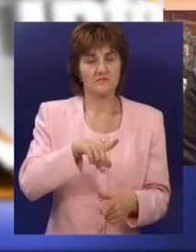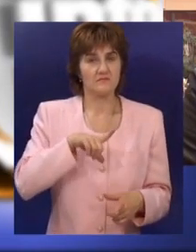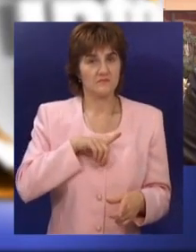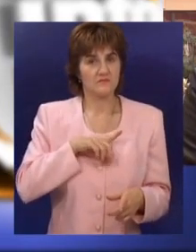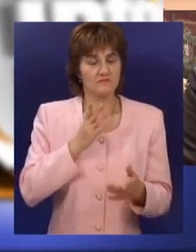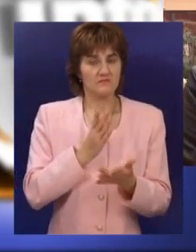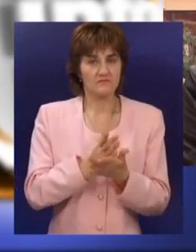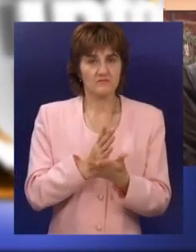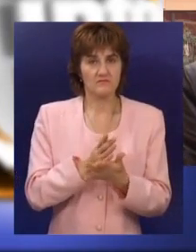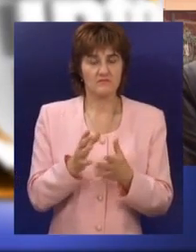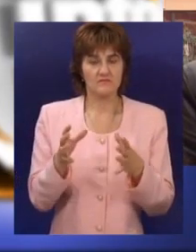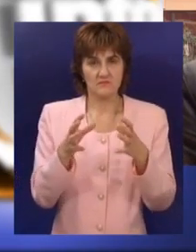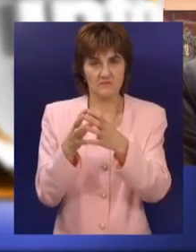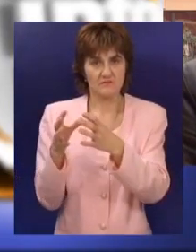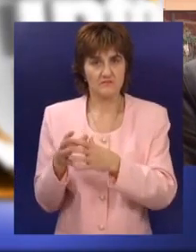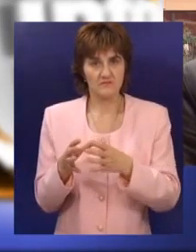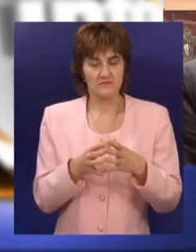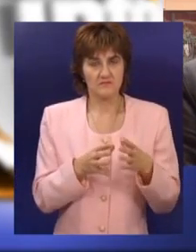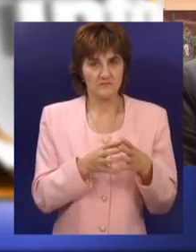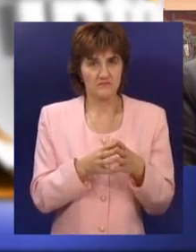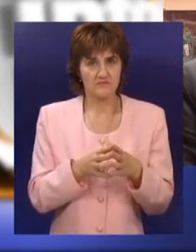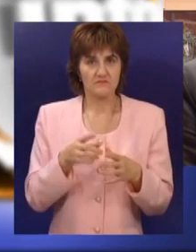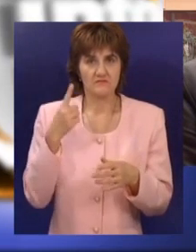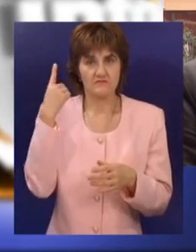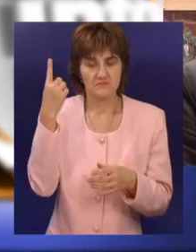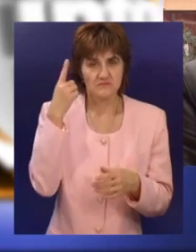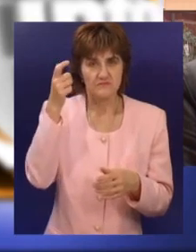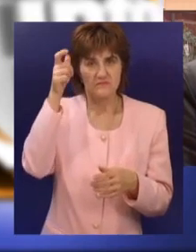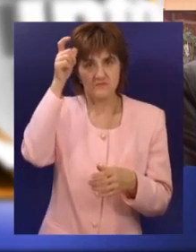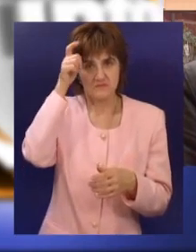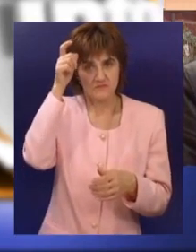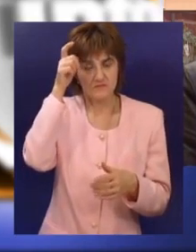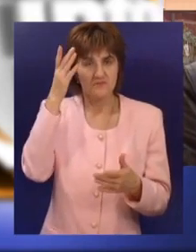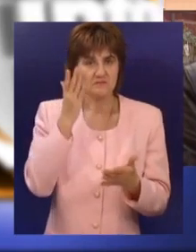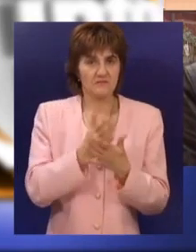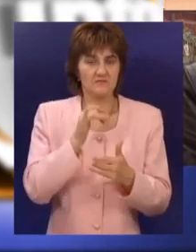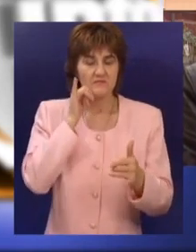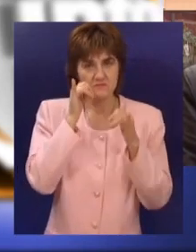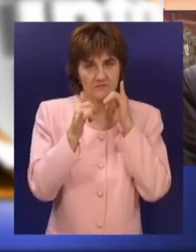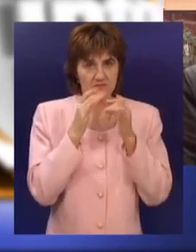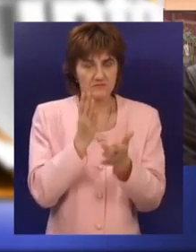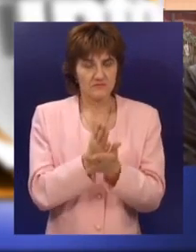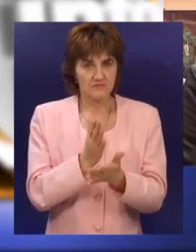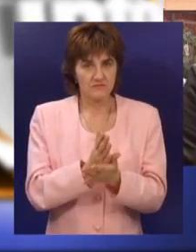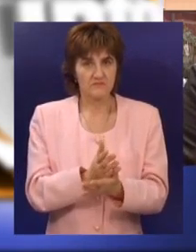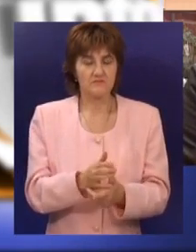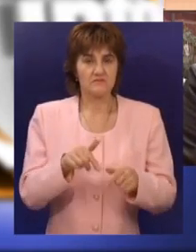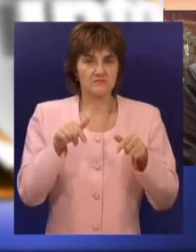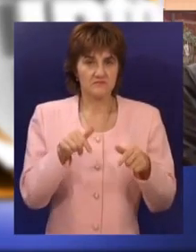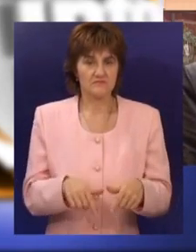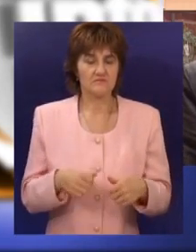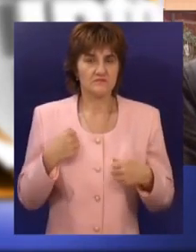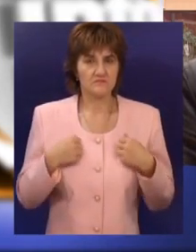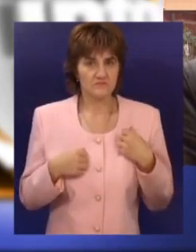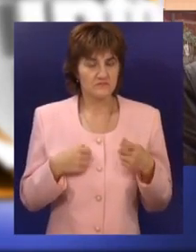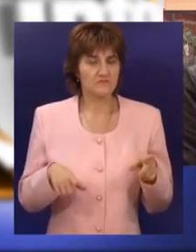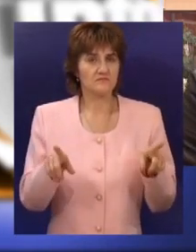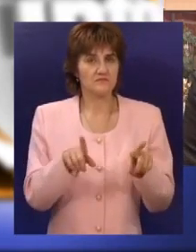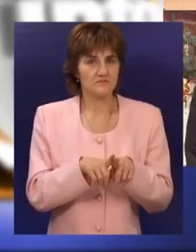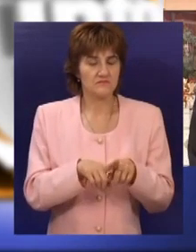Mi već imamo uveliko rezervisane grupe iz Slovenije i iz Beograda, pored individualnih rezervacija od